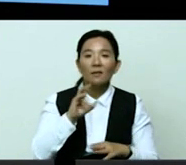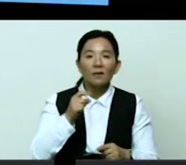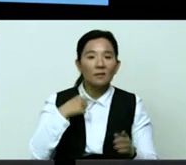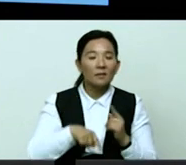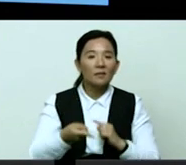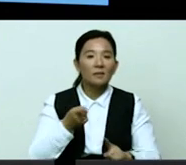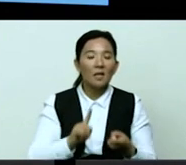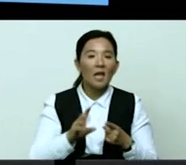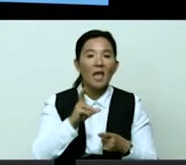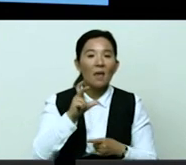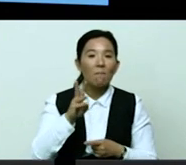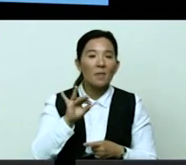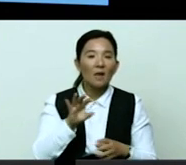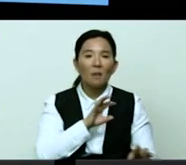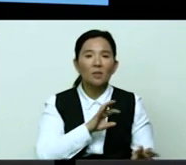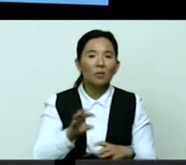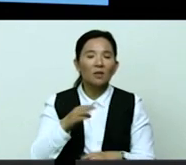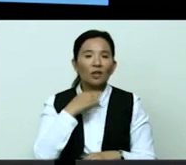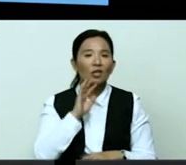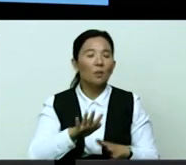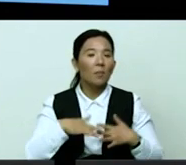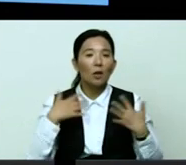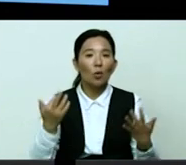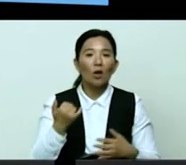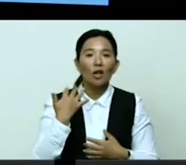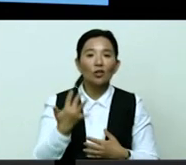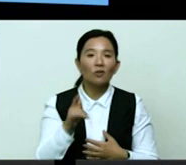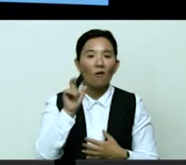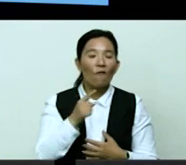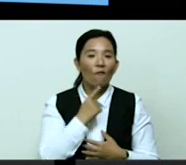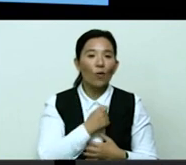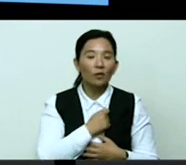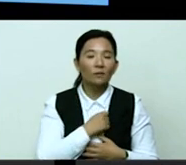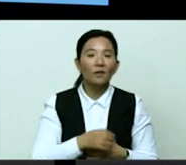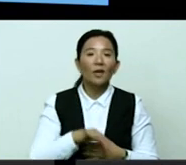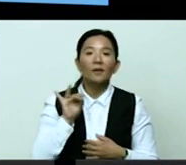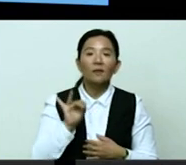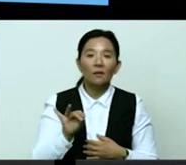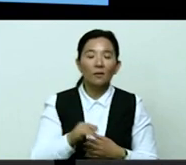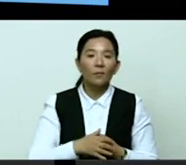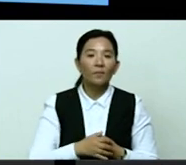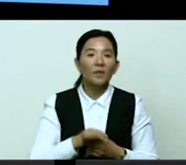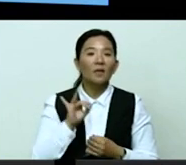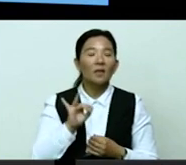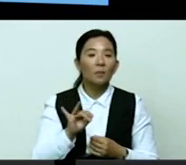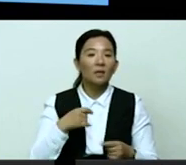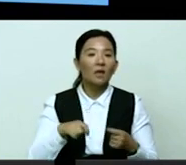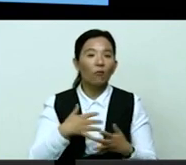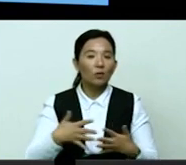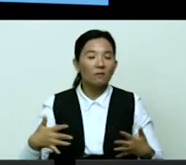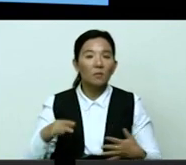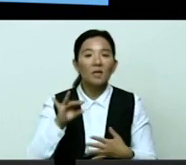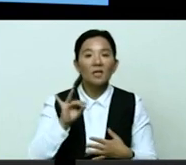эмир обеспечивал достаточно большое количество воинов и продовольствием,